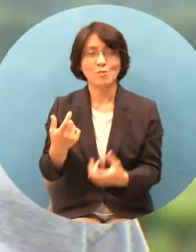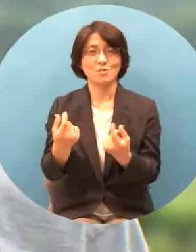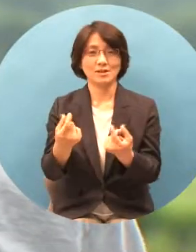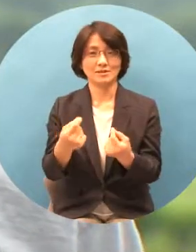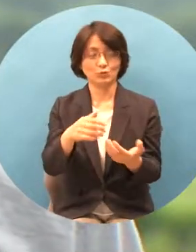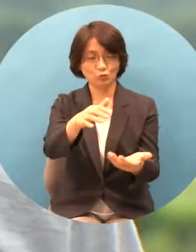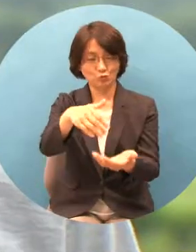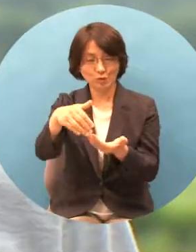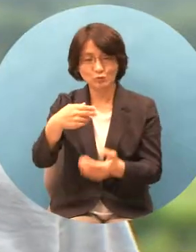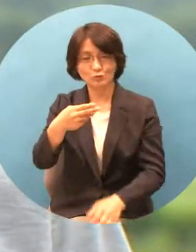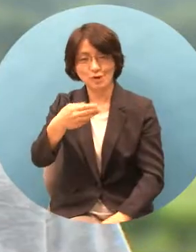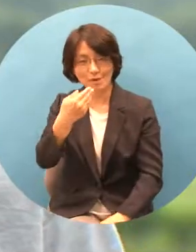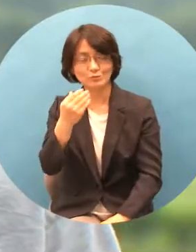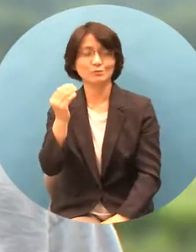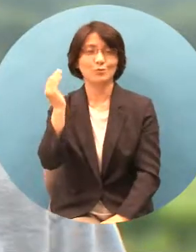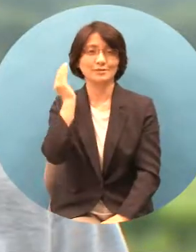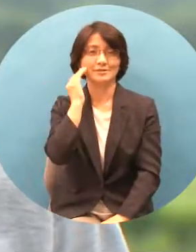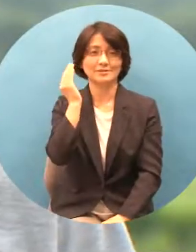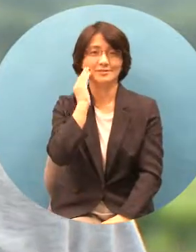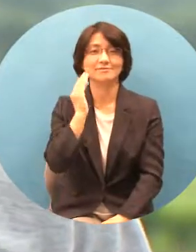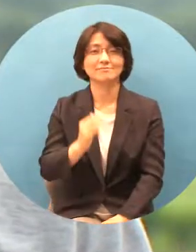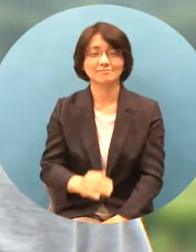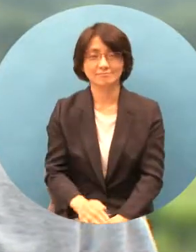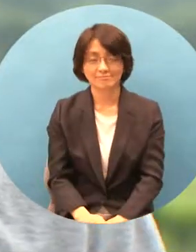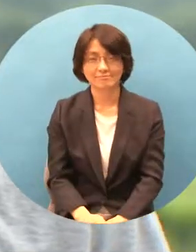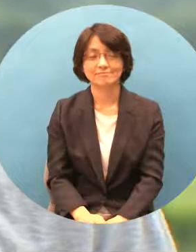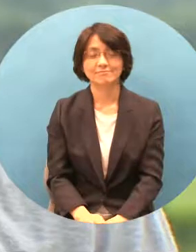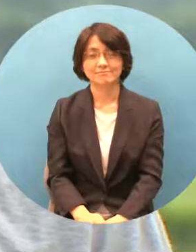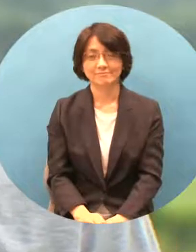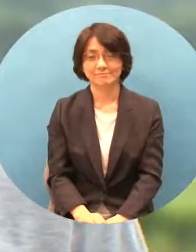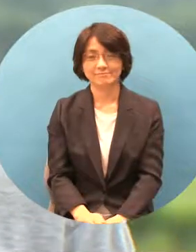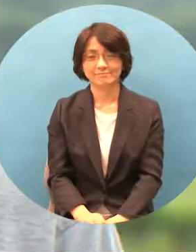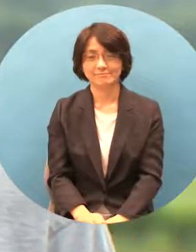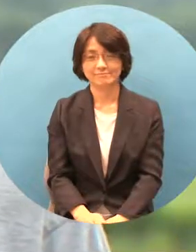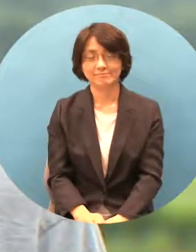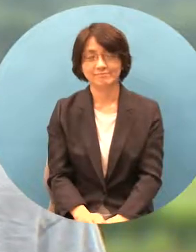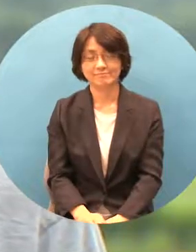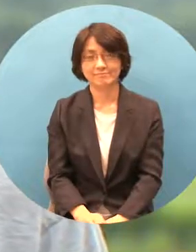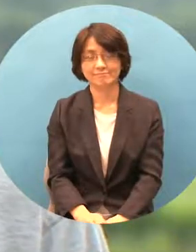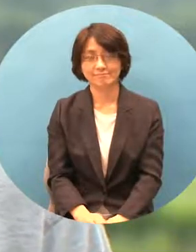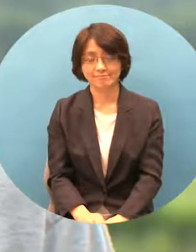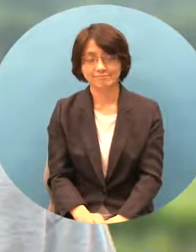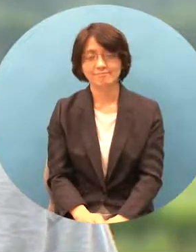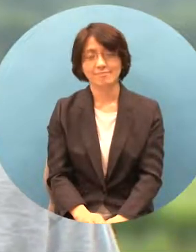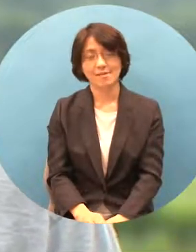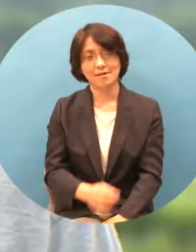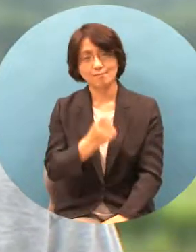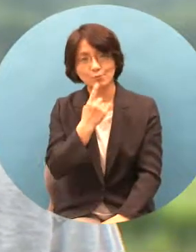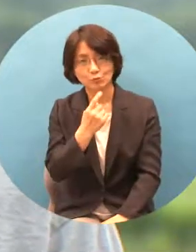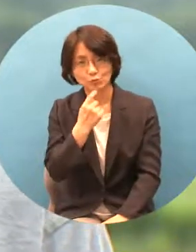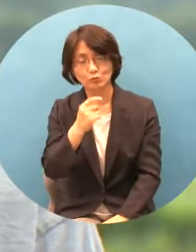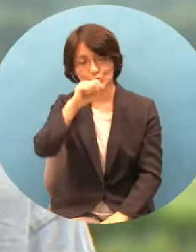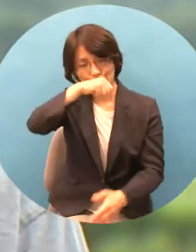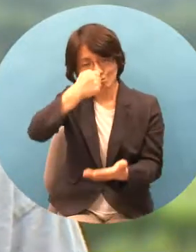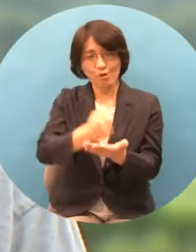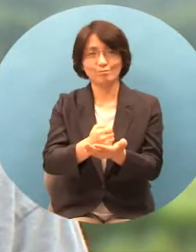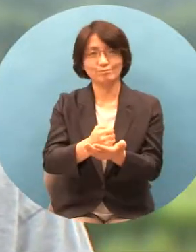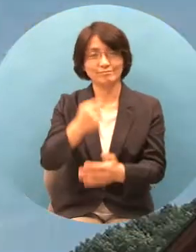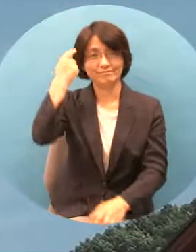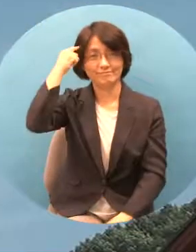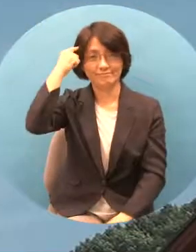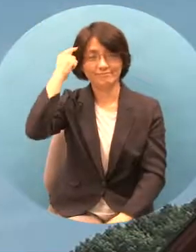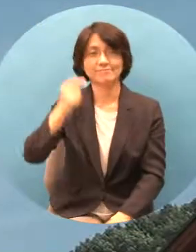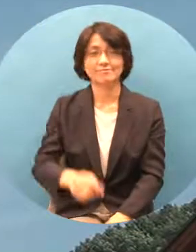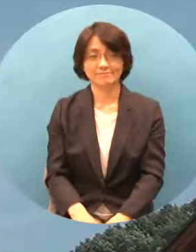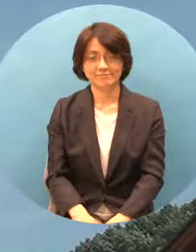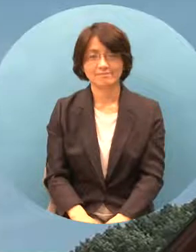すぐそれを食べるんですけども、それがまた美味しくて、そういうのがとてもやりがいがありますね。